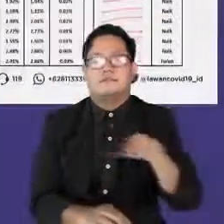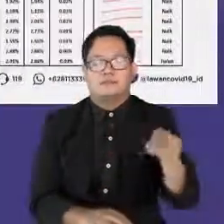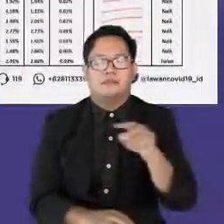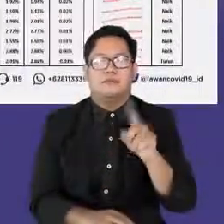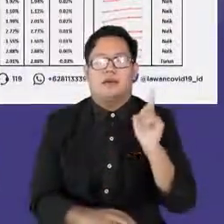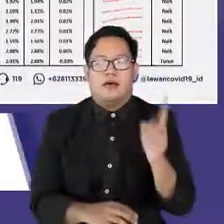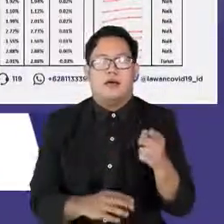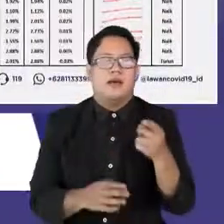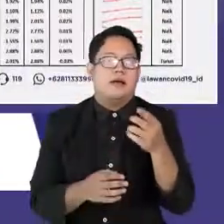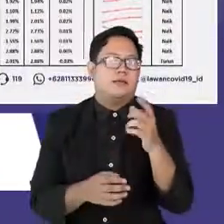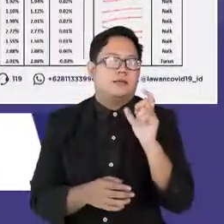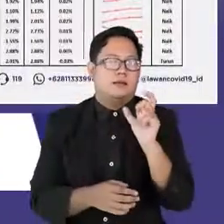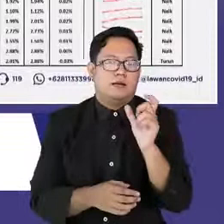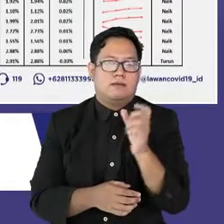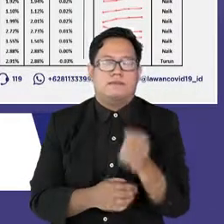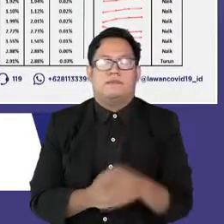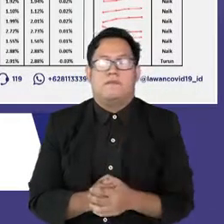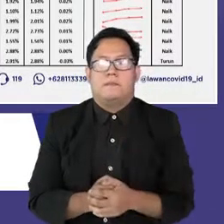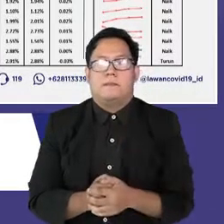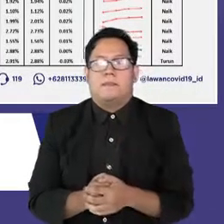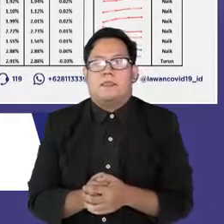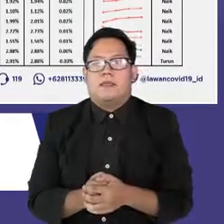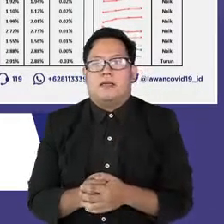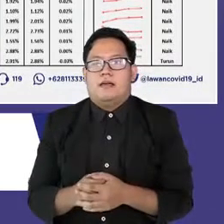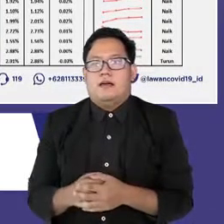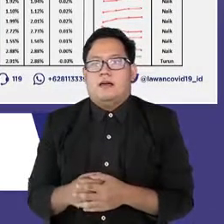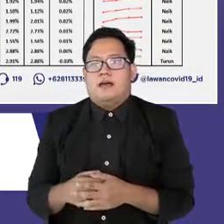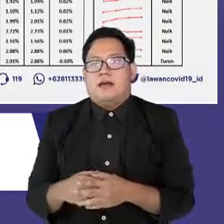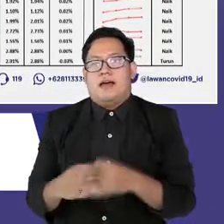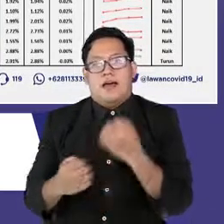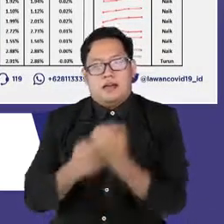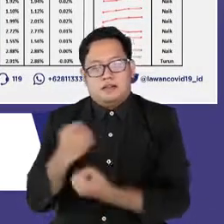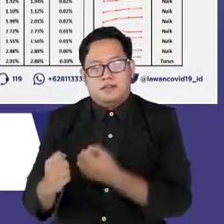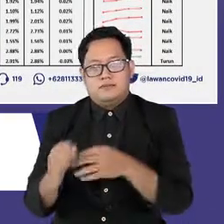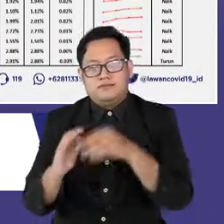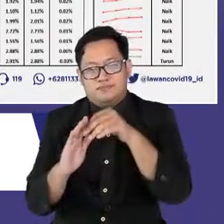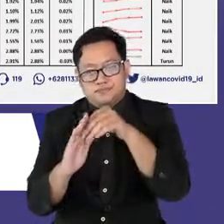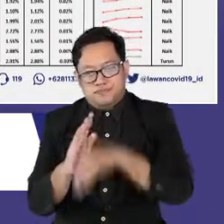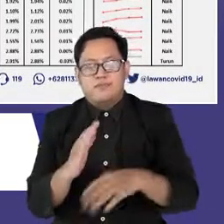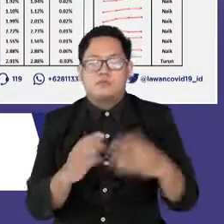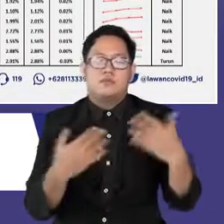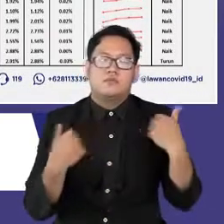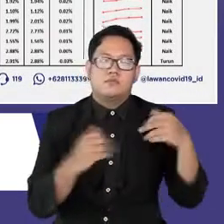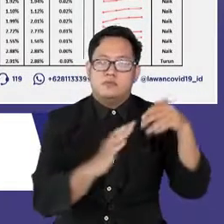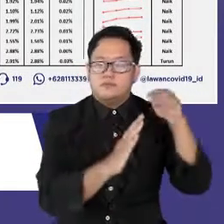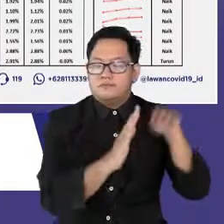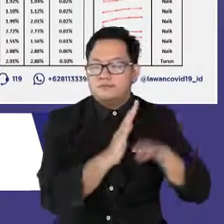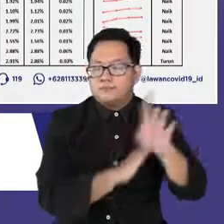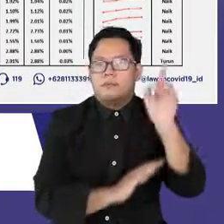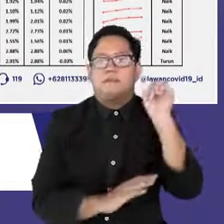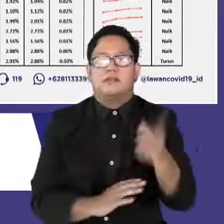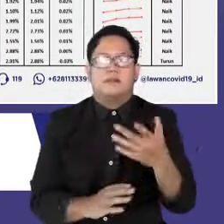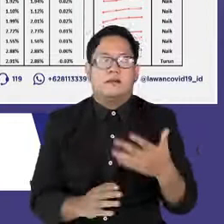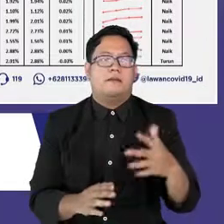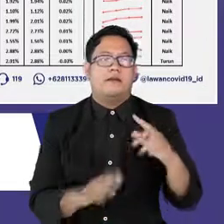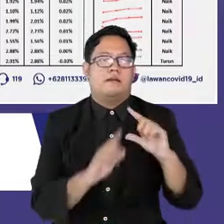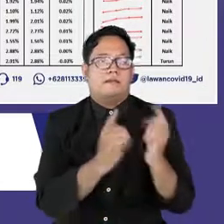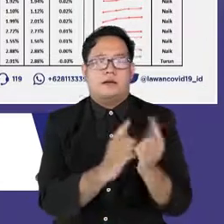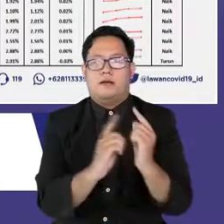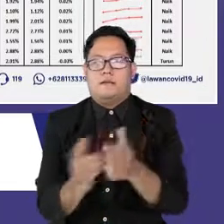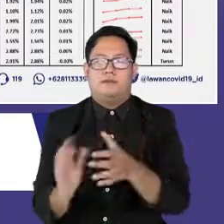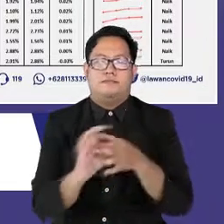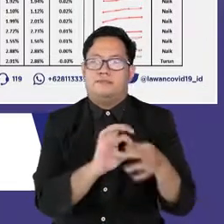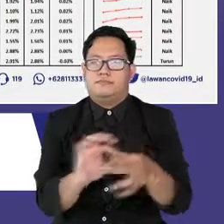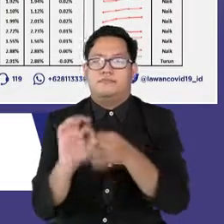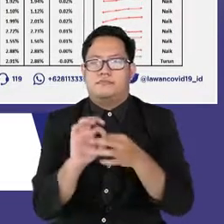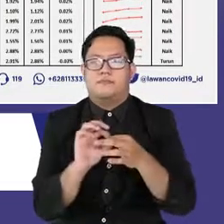dan kesembuhan tidak akan mengalami penurunan apabila tidak ada kerjasama yang baik dari seluruh pihak utamanya tenaga kesehatan